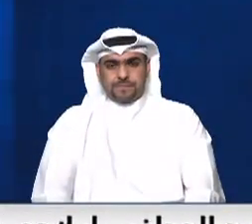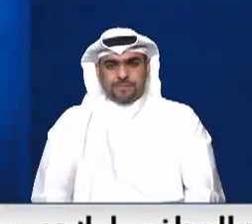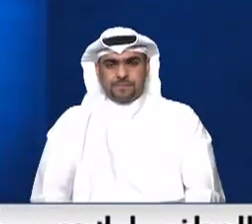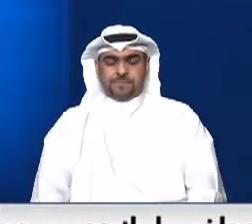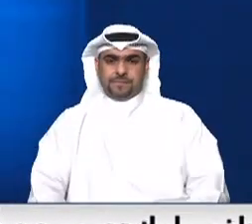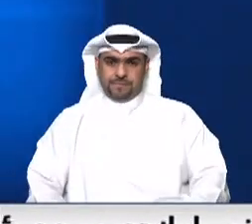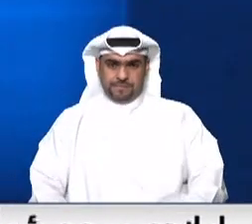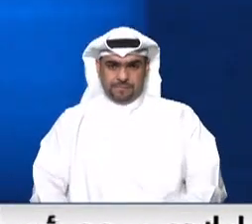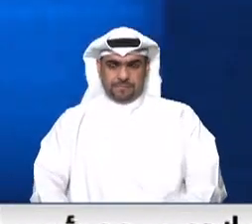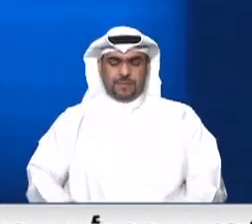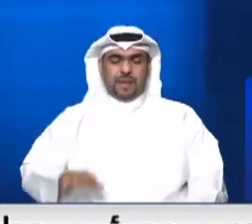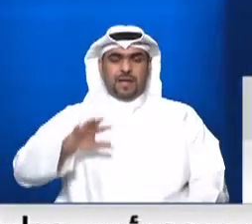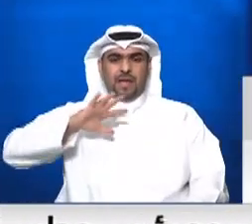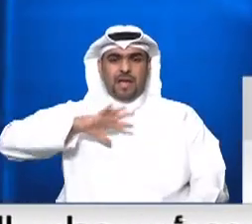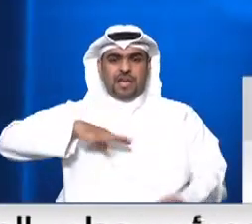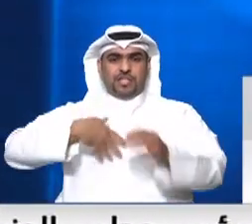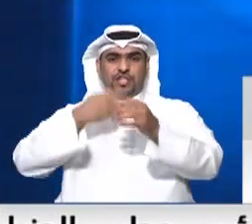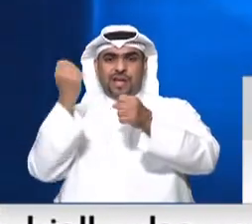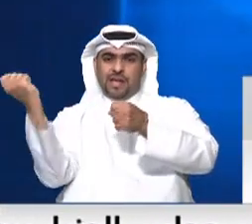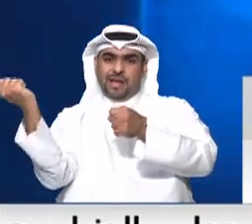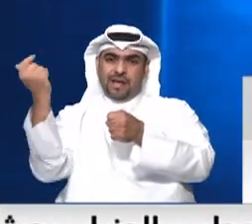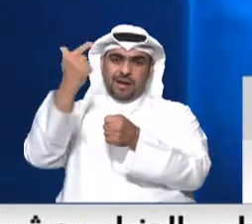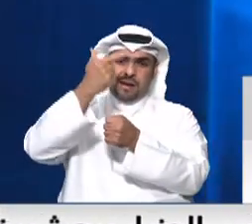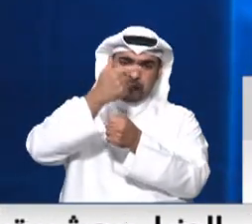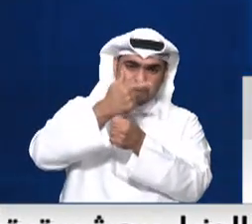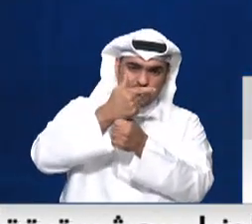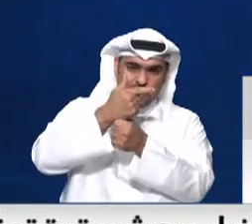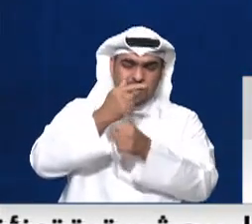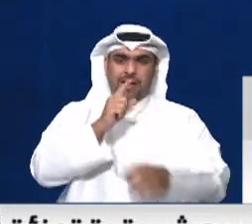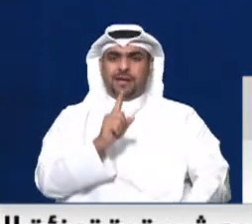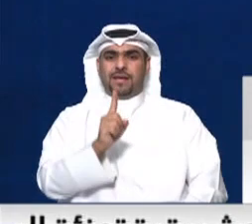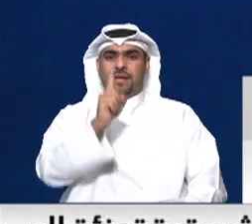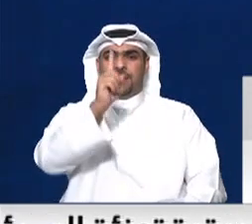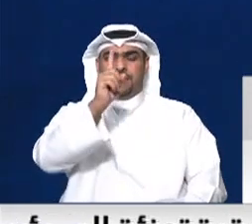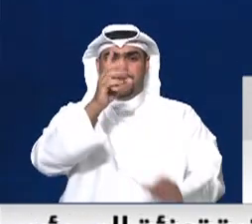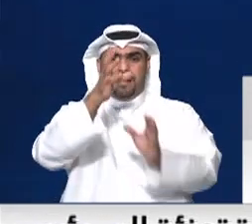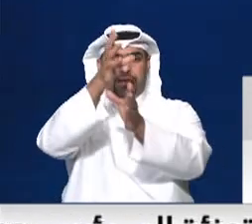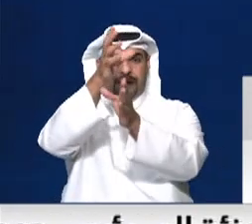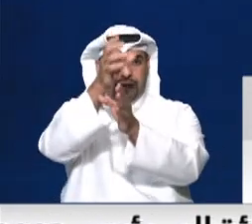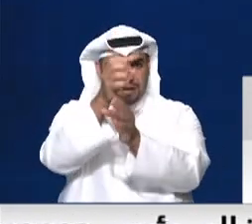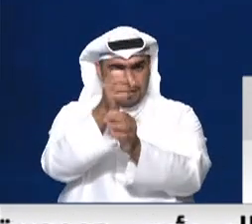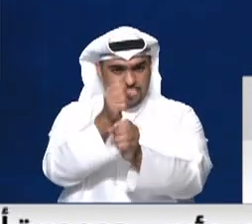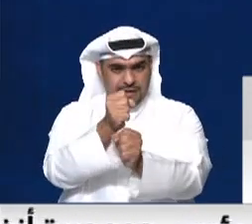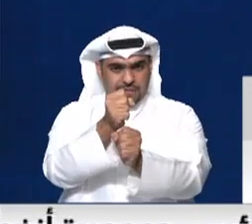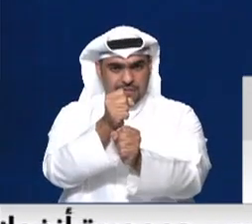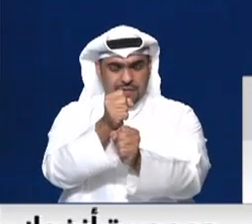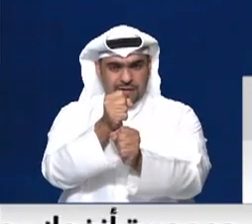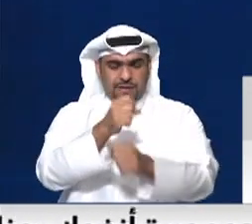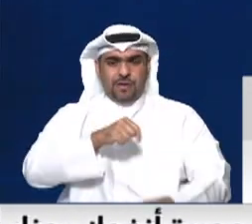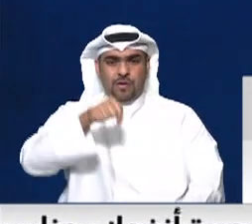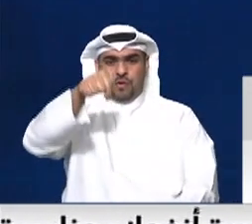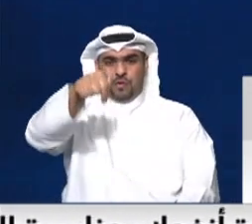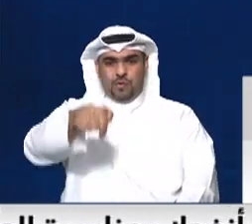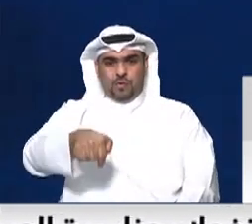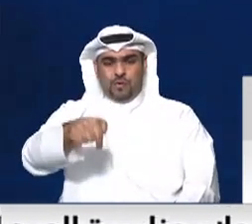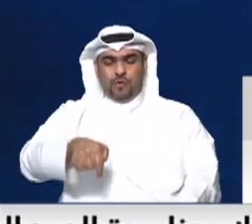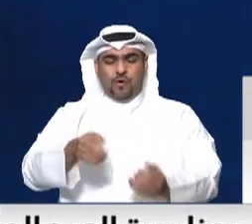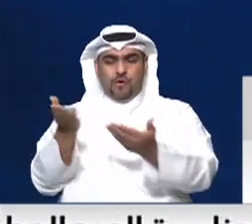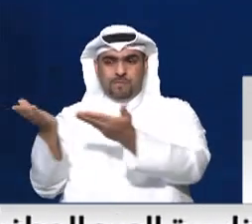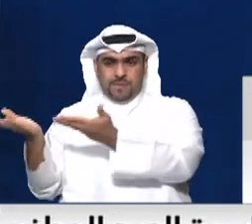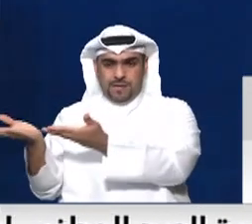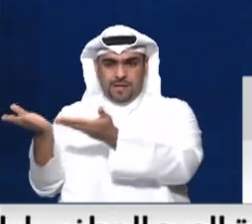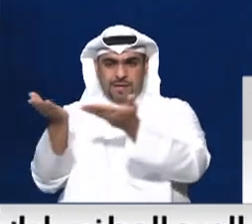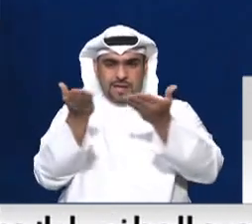استقبل ممثل حضرة صاحب السمو أمير البلاد الشيخ نواف الأحمد الجابر الصباح حفظه الله ورعاه سمو ولي العهد الشيخ مشعل الأحمد الجابر